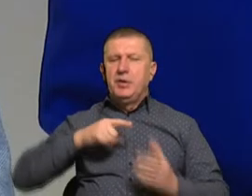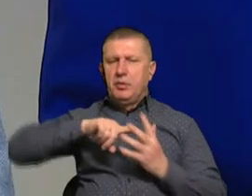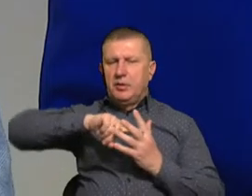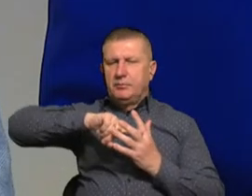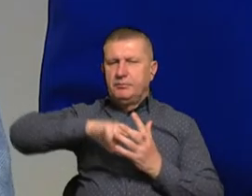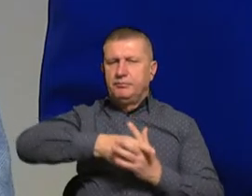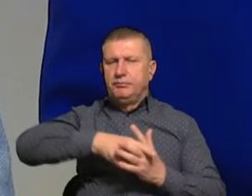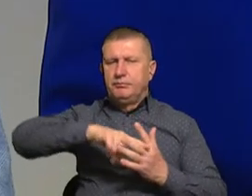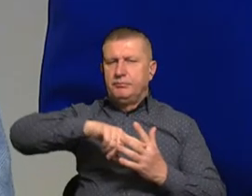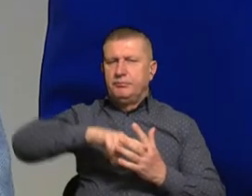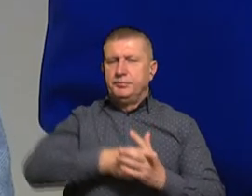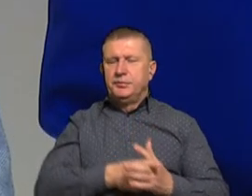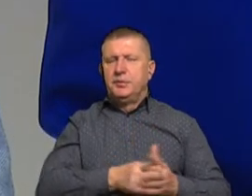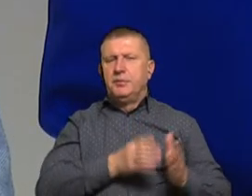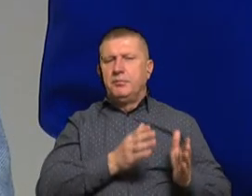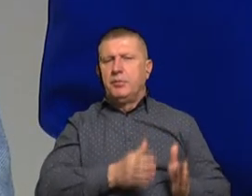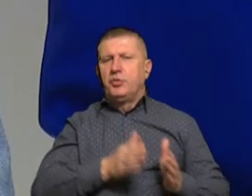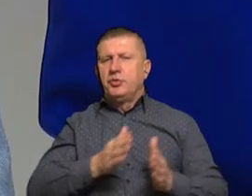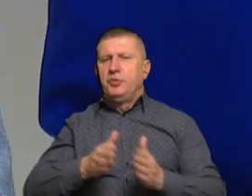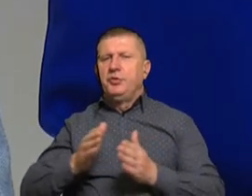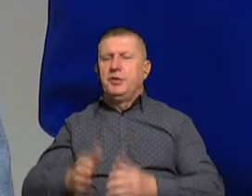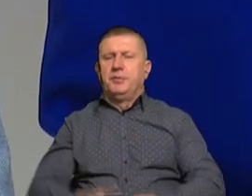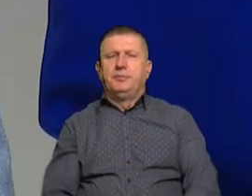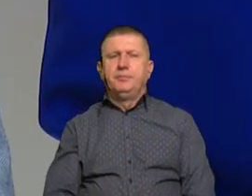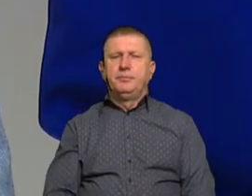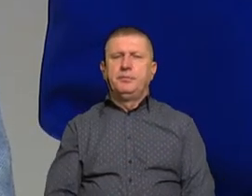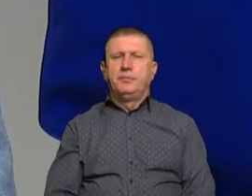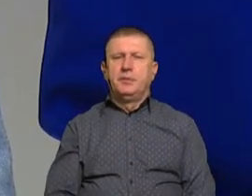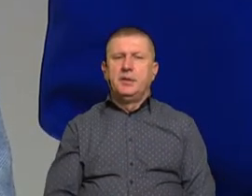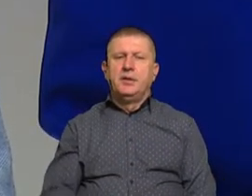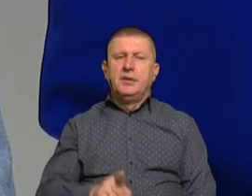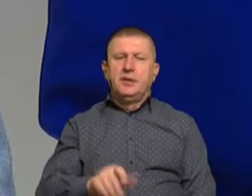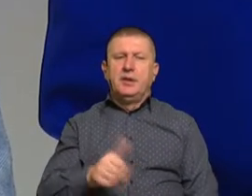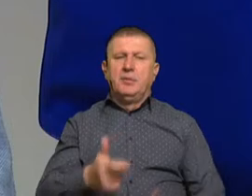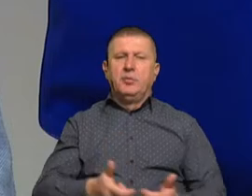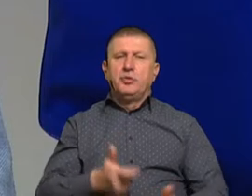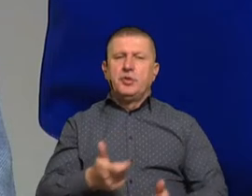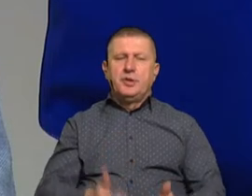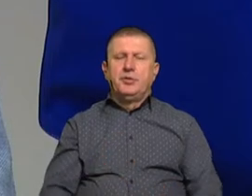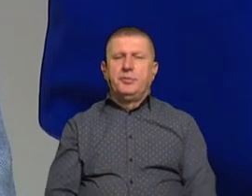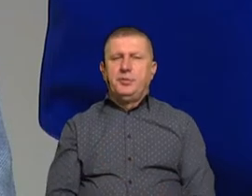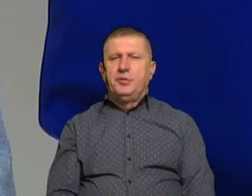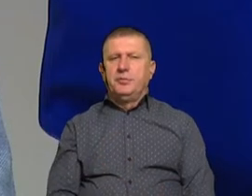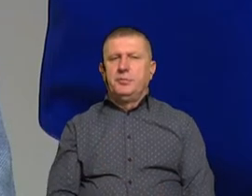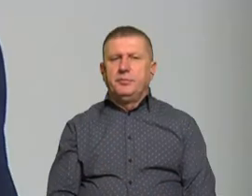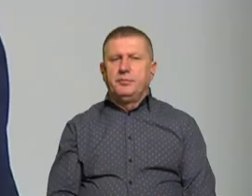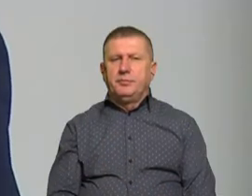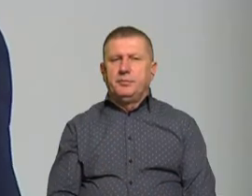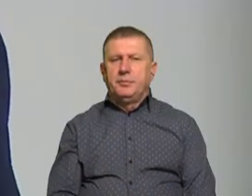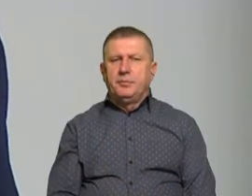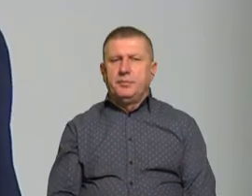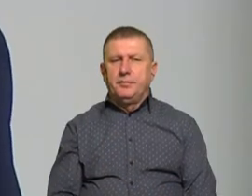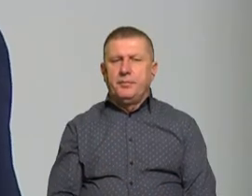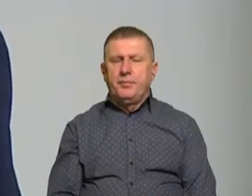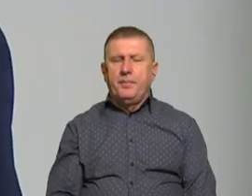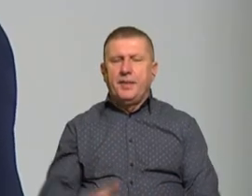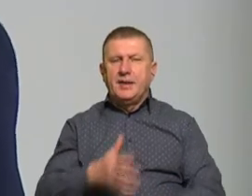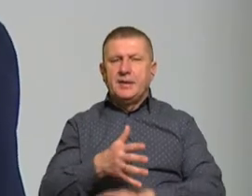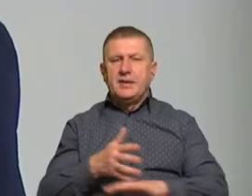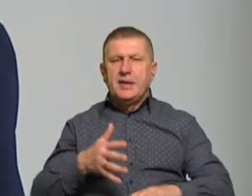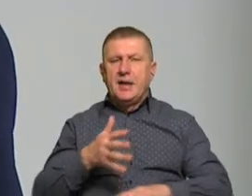ale to naprawdę porządnie analizowane. Tyle można zrobić na ten moment. Dziękuję. Teraz pani Małgorzata